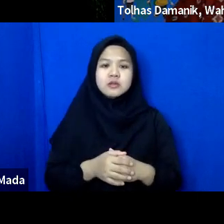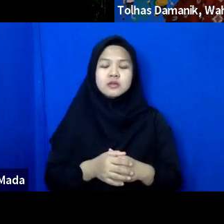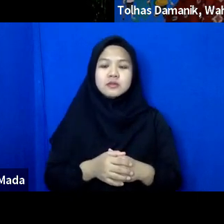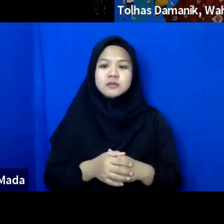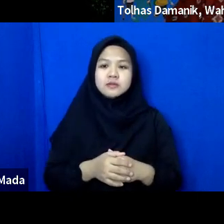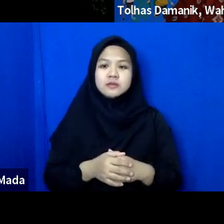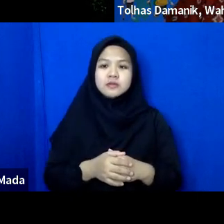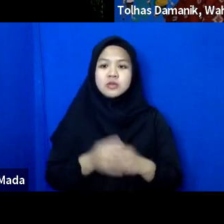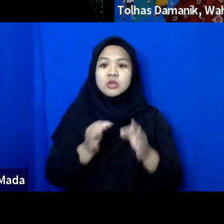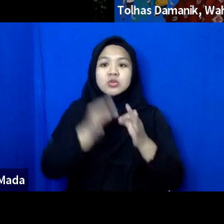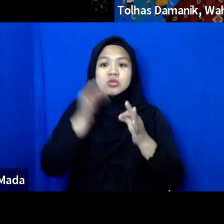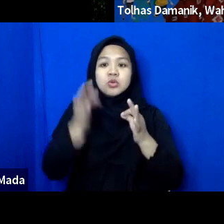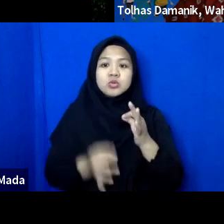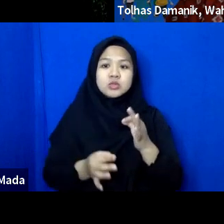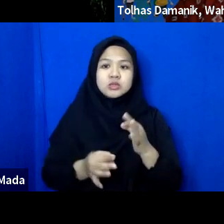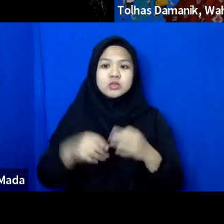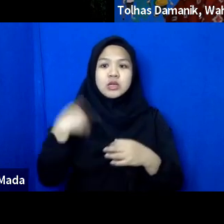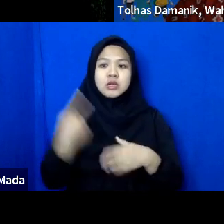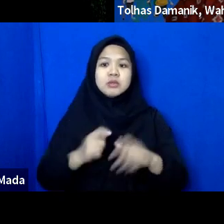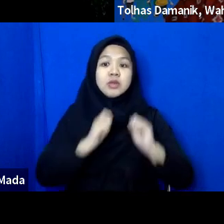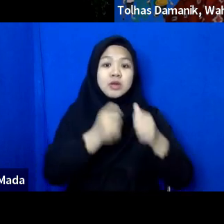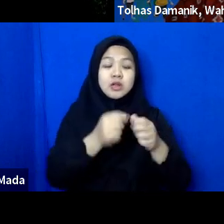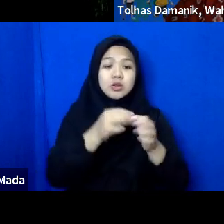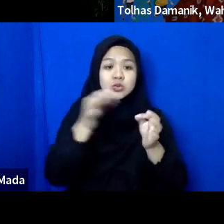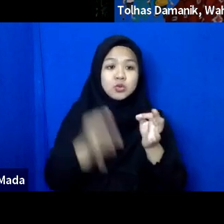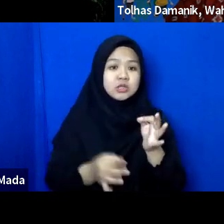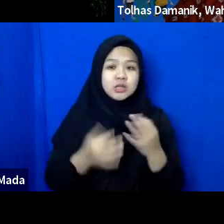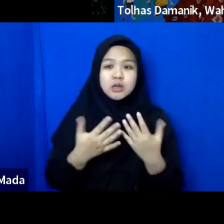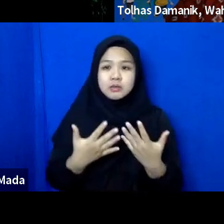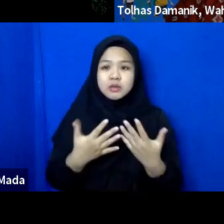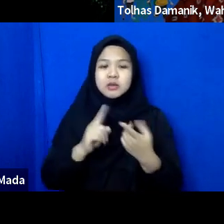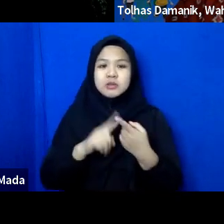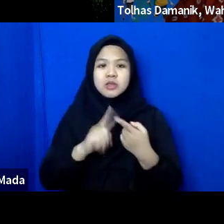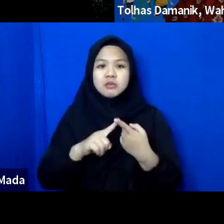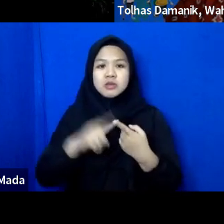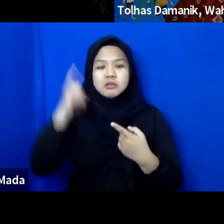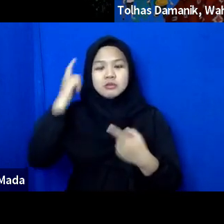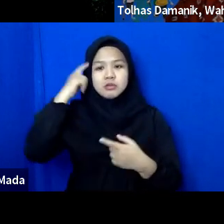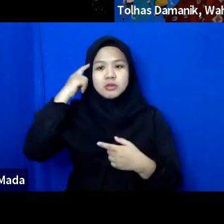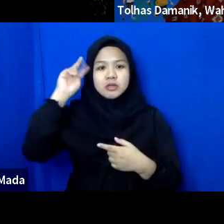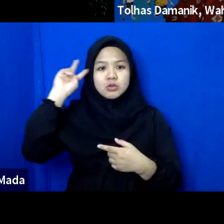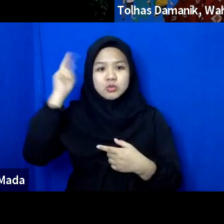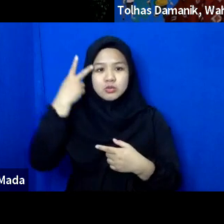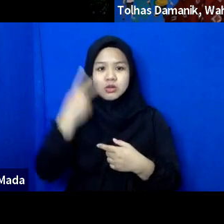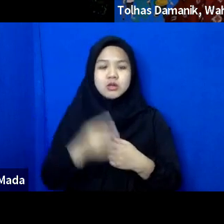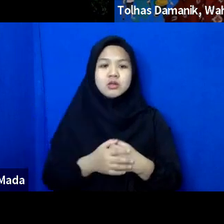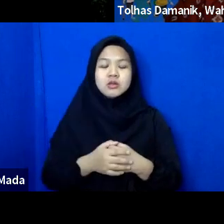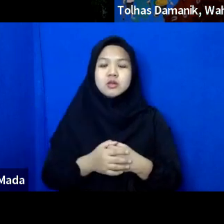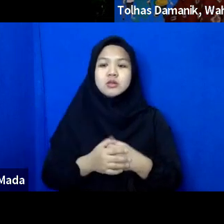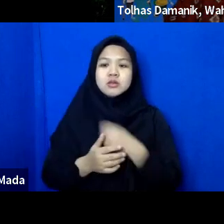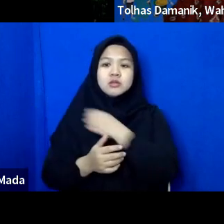nah solusi yang kami tawarkan yang pertama perubahan pola pikir lo